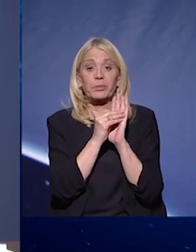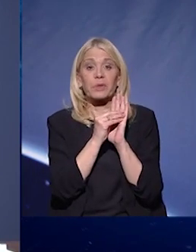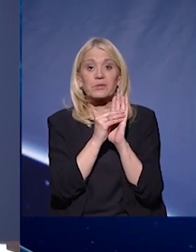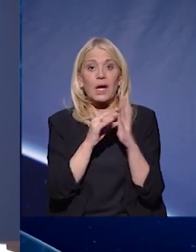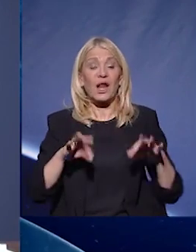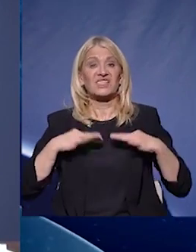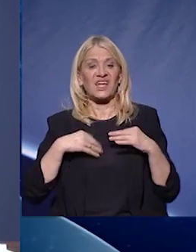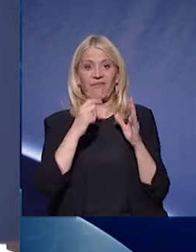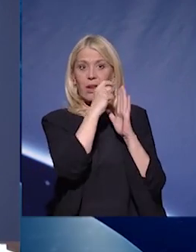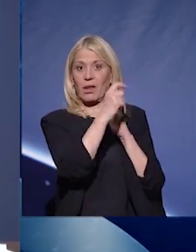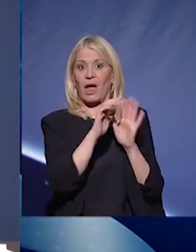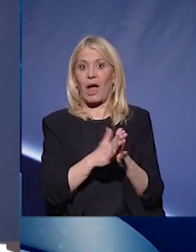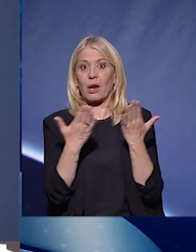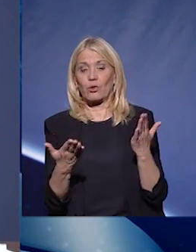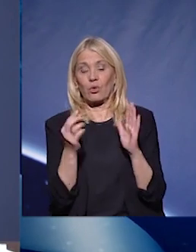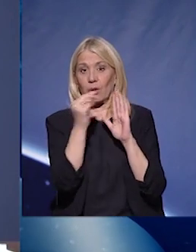zdravstveni karton.